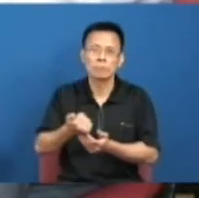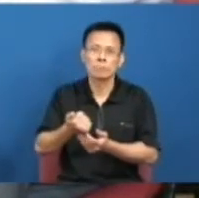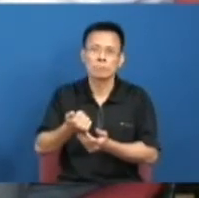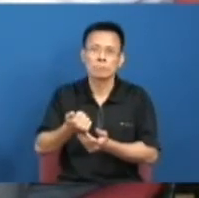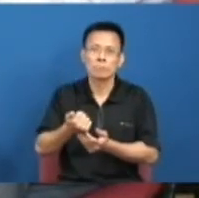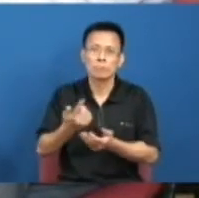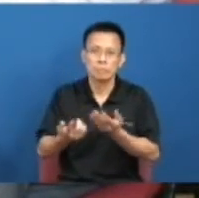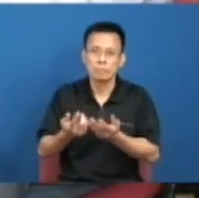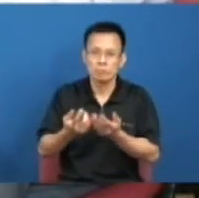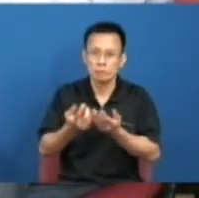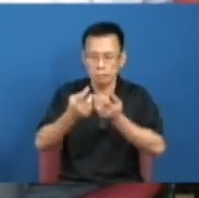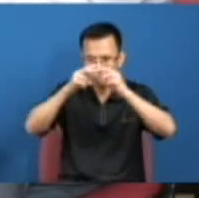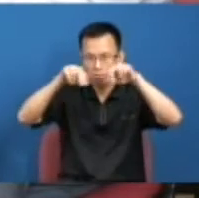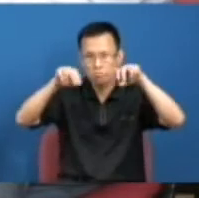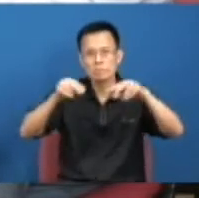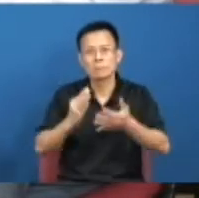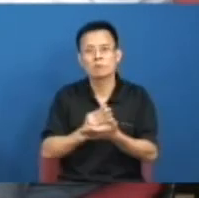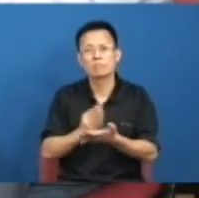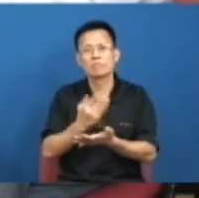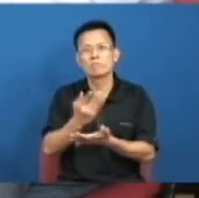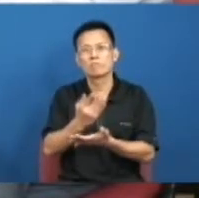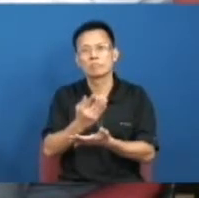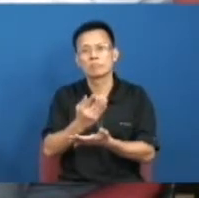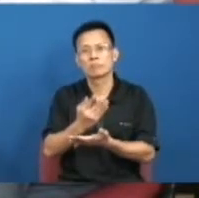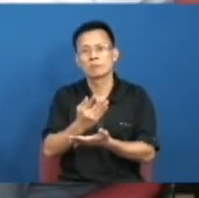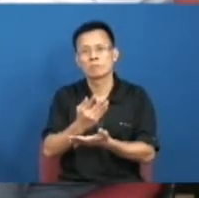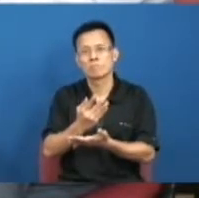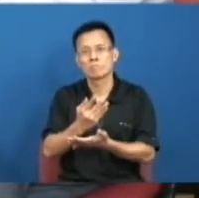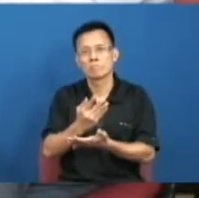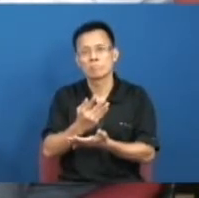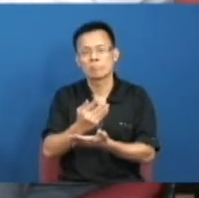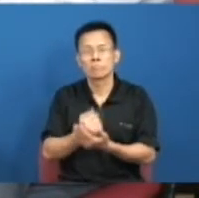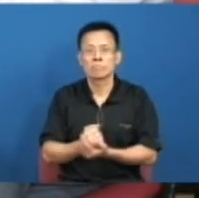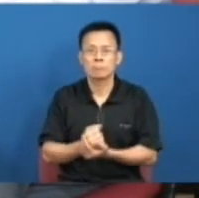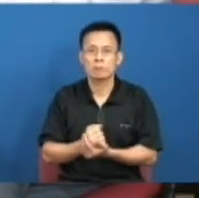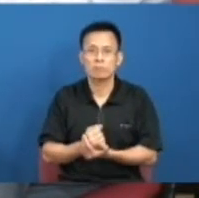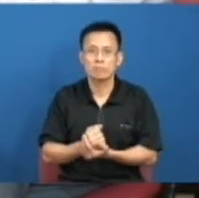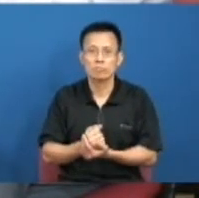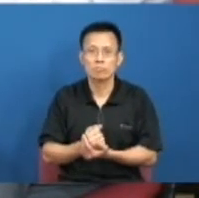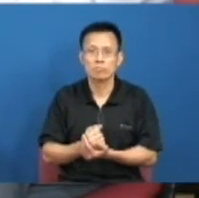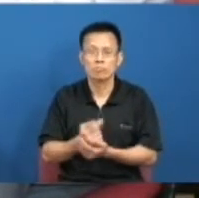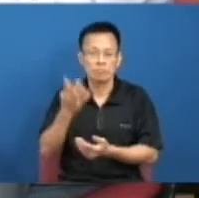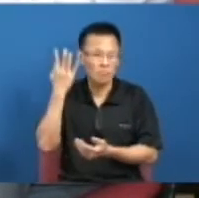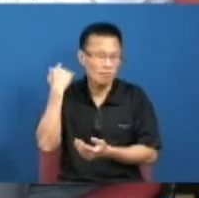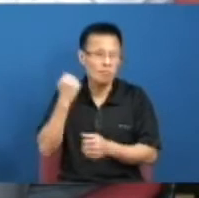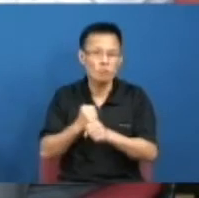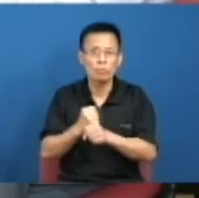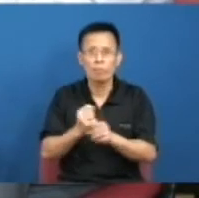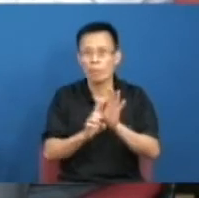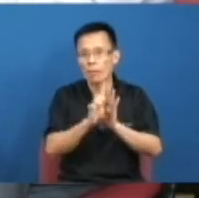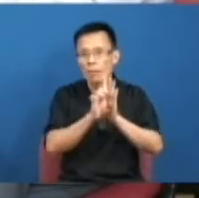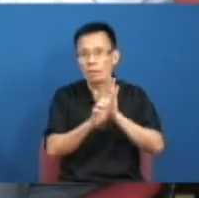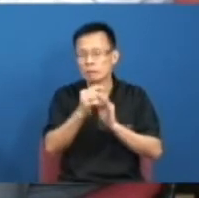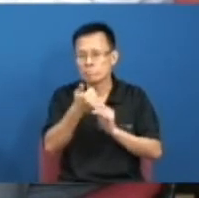樣去 check 佢本身嗰、那個嗰、那個成績係點樣啊？